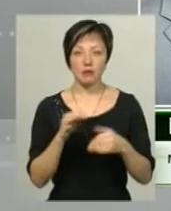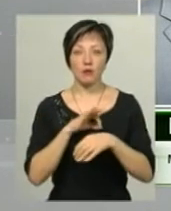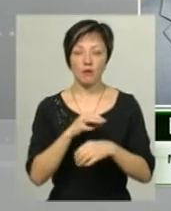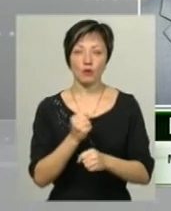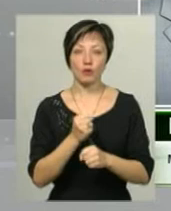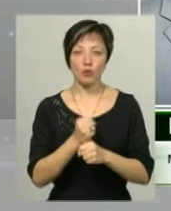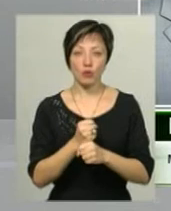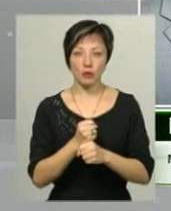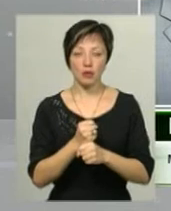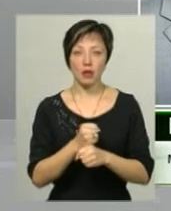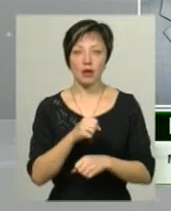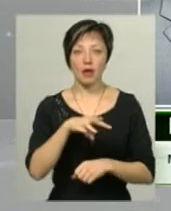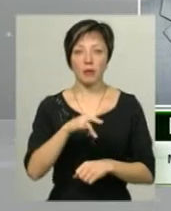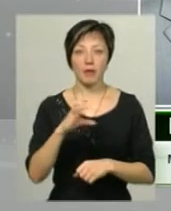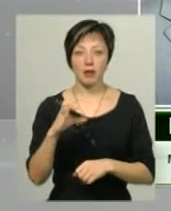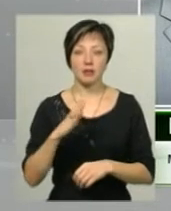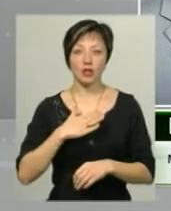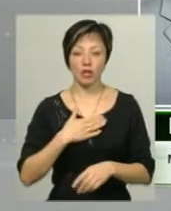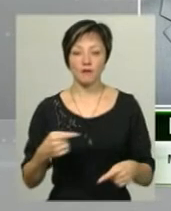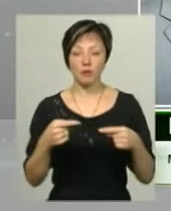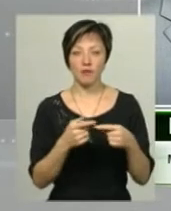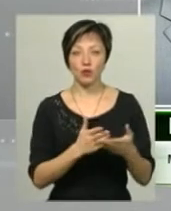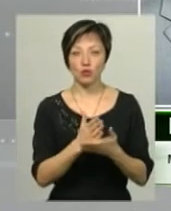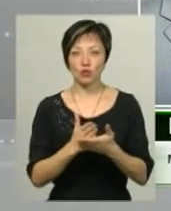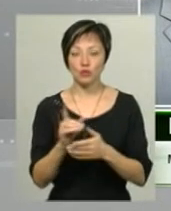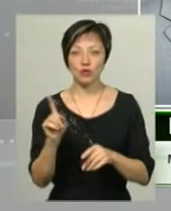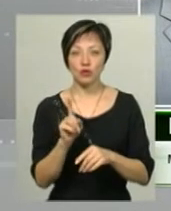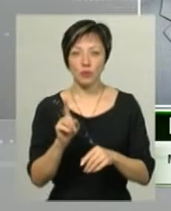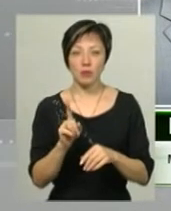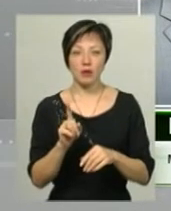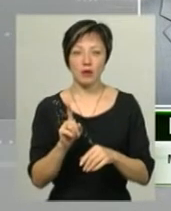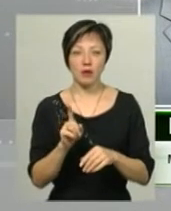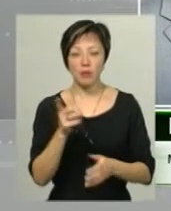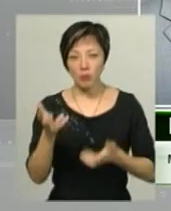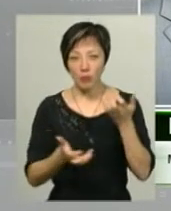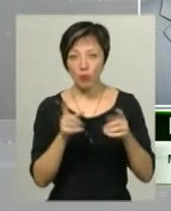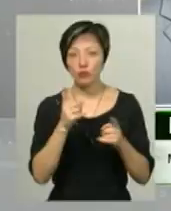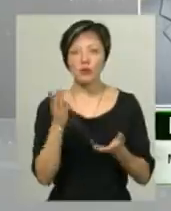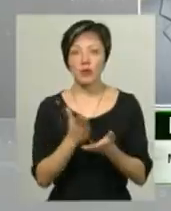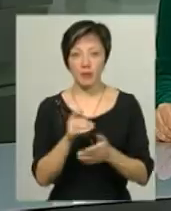роботи МЧСники і наші відповідні служби для того, щоб розрити і подивитися, що там знаходиться.